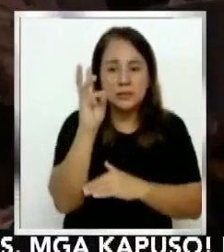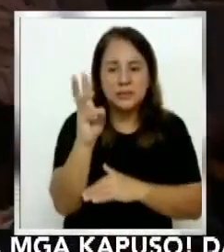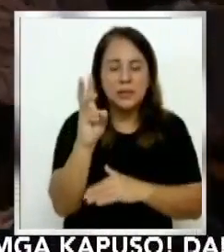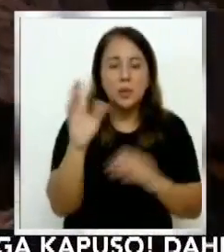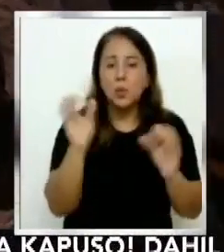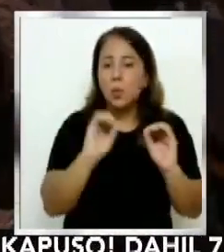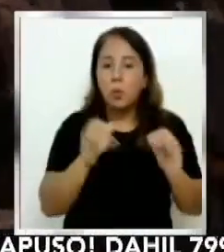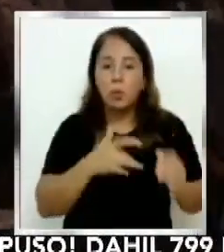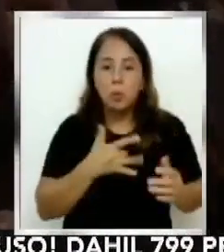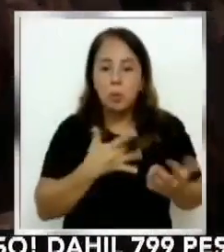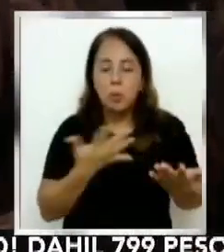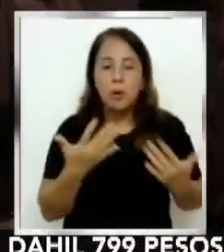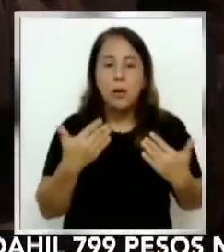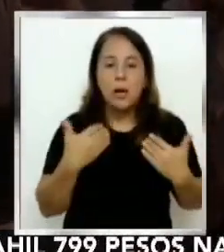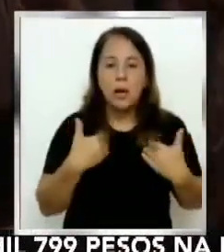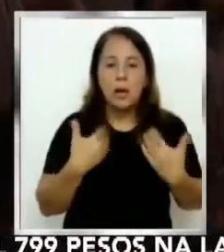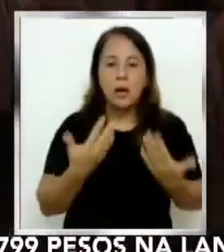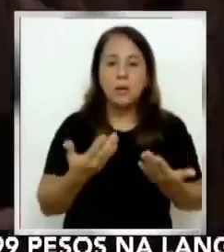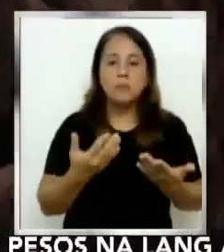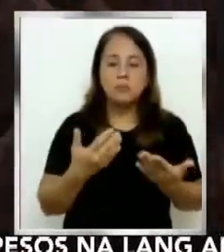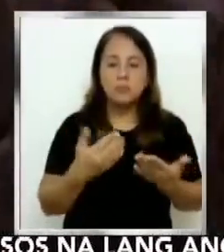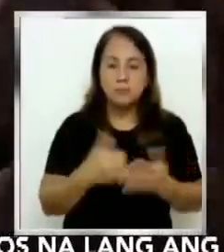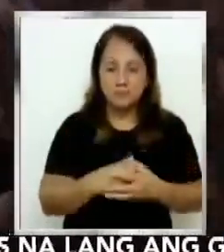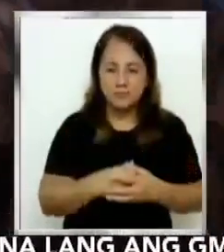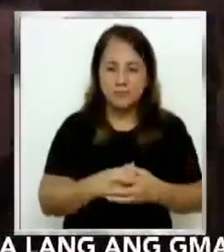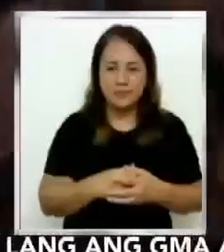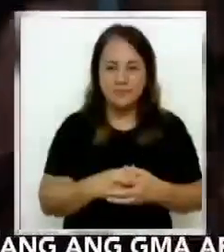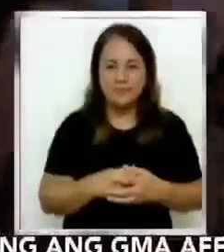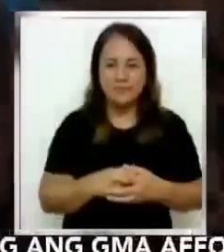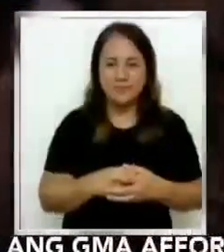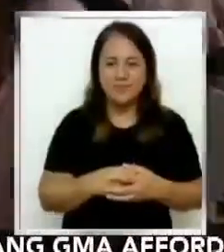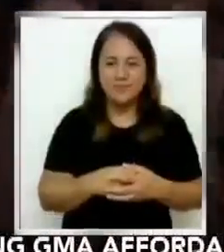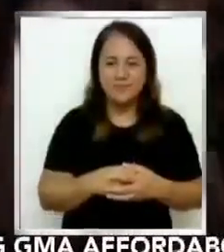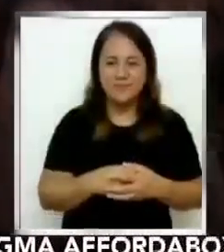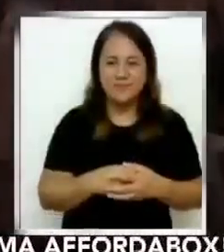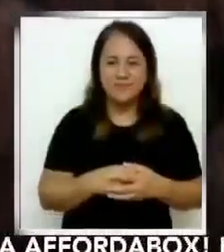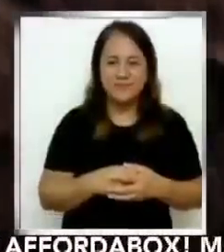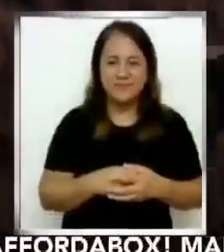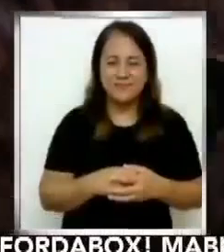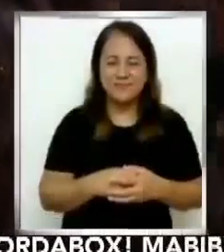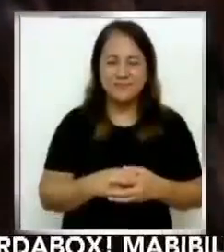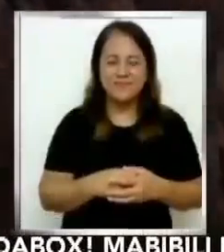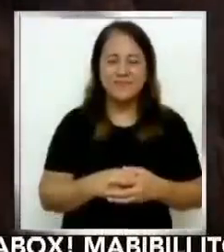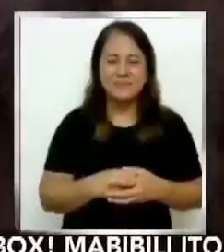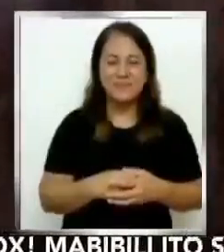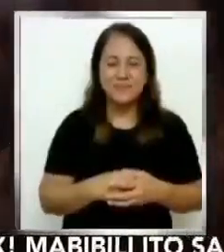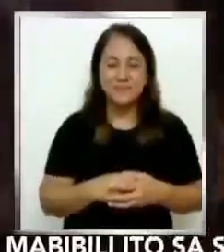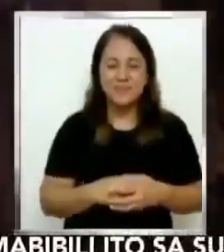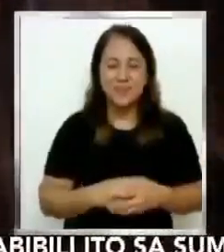at may timbang na mahigit 100 pounds. Para